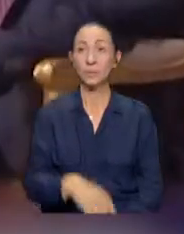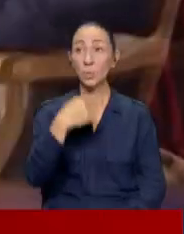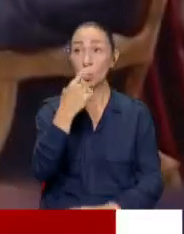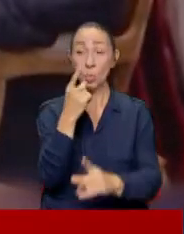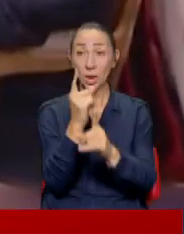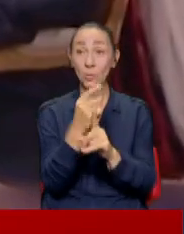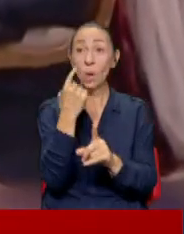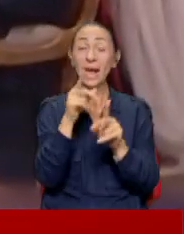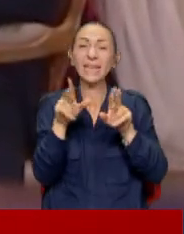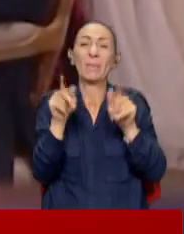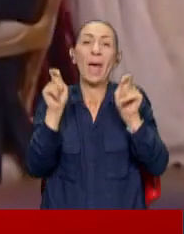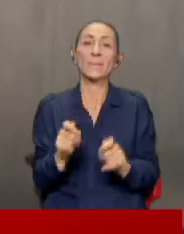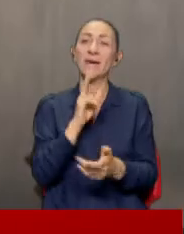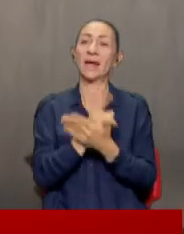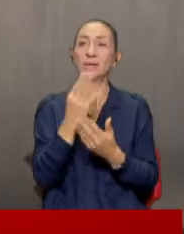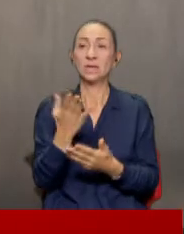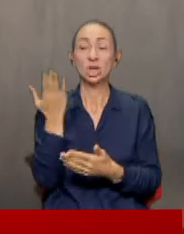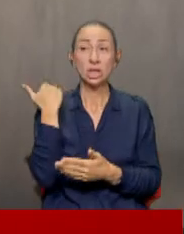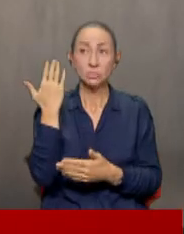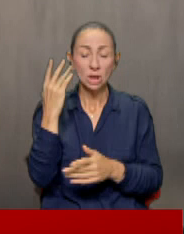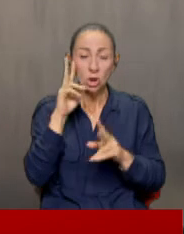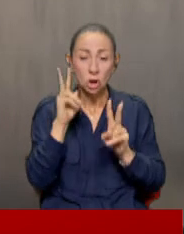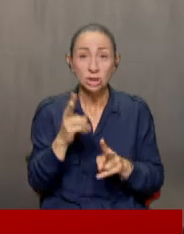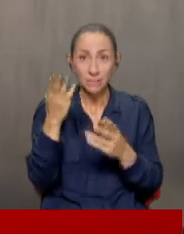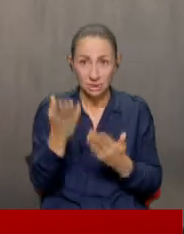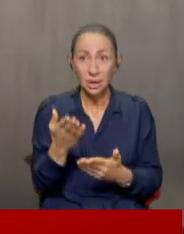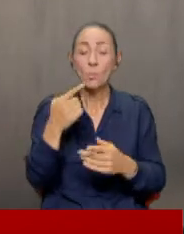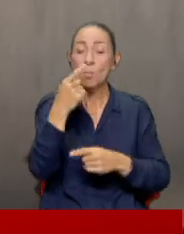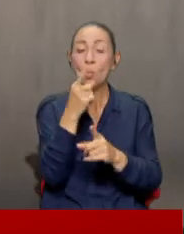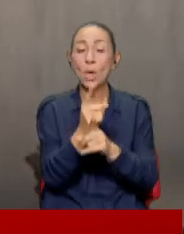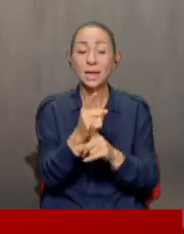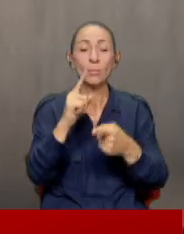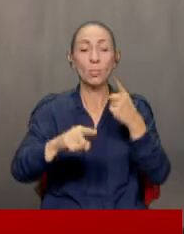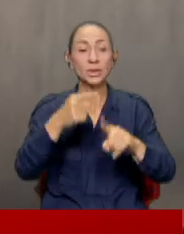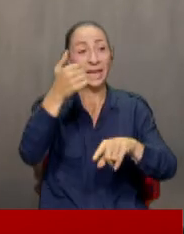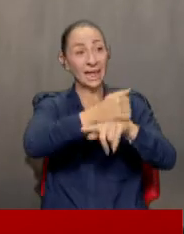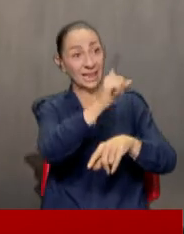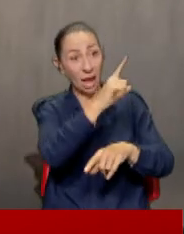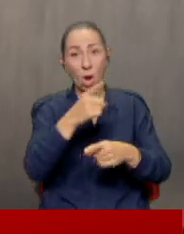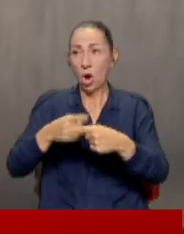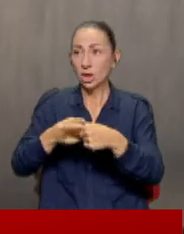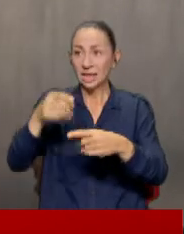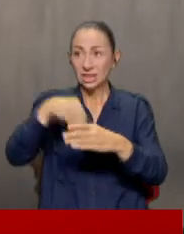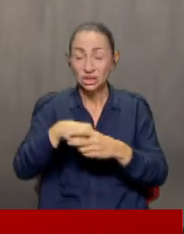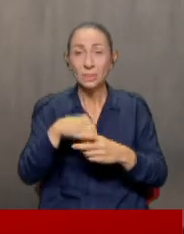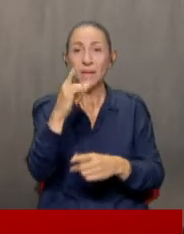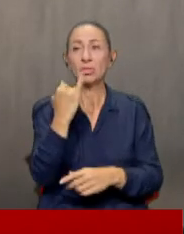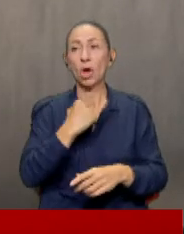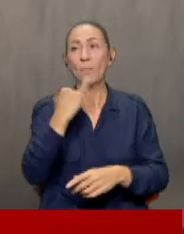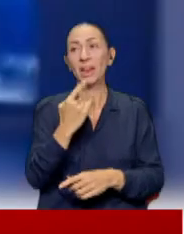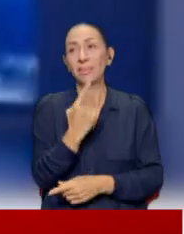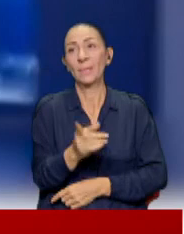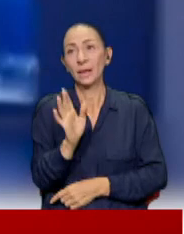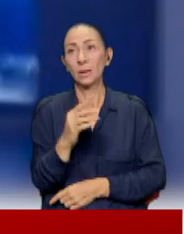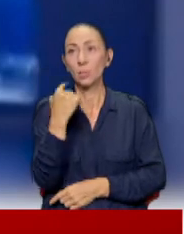Mülakatları mülakat gibi yapmaya karar verdik. Geçmiş de göstermiştir ki mülakat siyasi iktidar ve ortakları için bir torpil